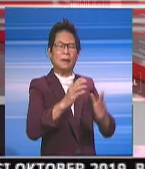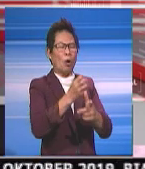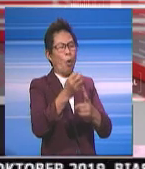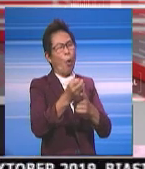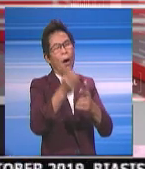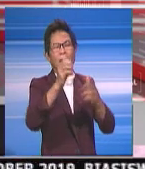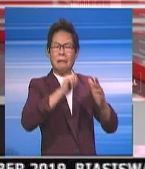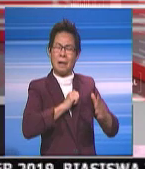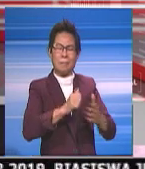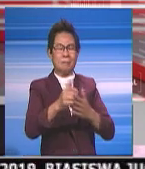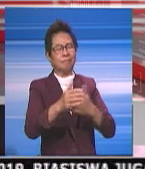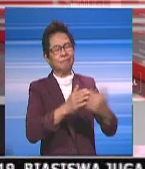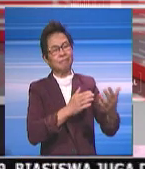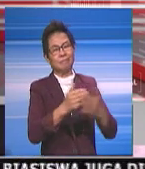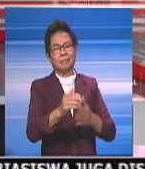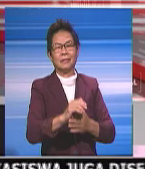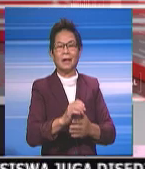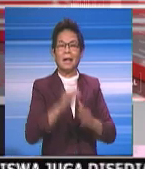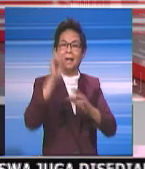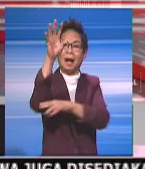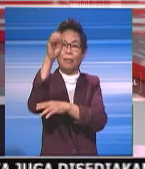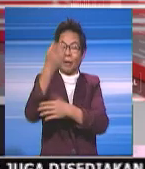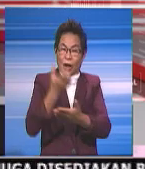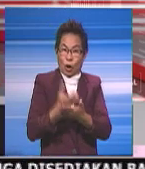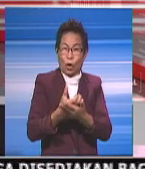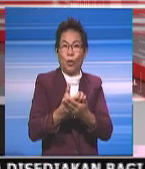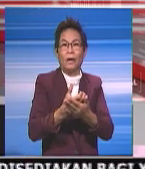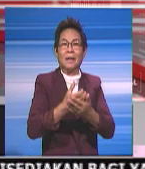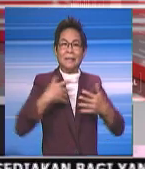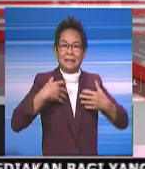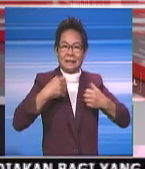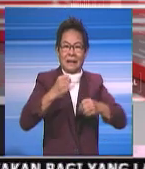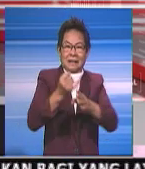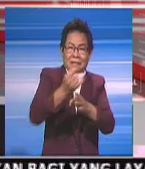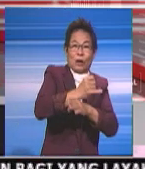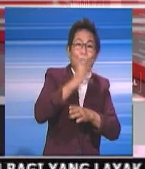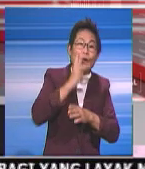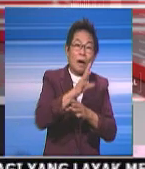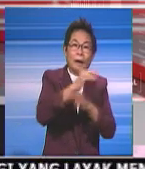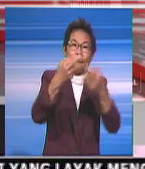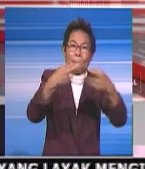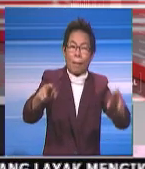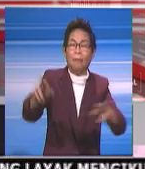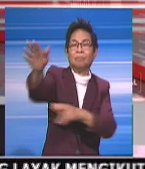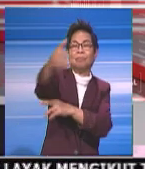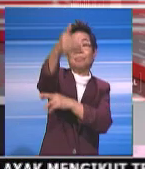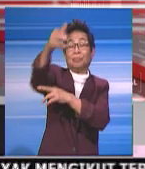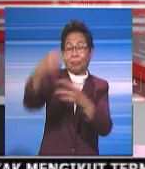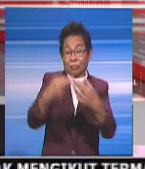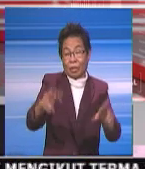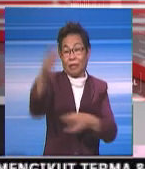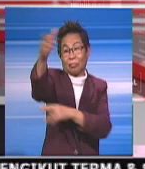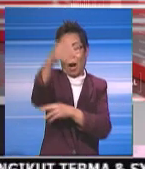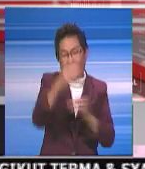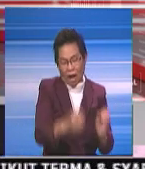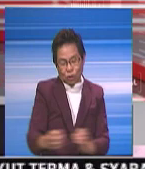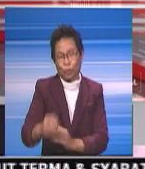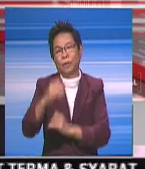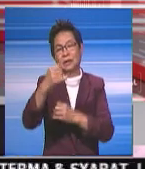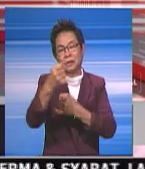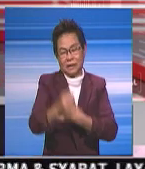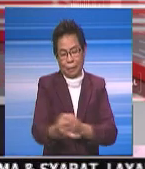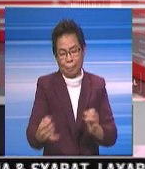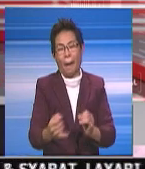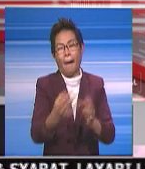Menyedari hakikat itu, Karnival Ekonomi dan Kesihatan Jiran Wanita serta pelancaran kempen kibar Jalur Gemilang dianjurkan Jabatan